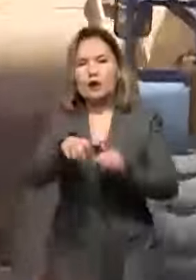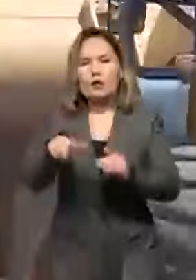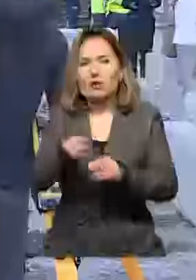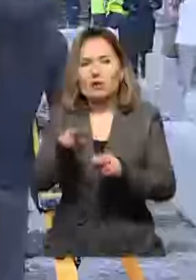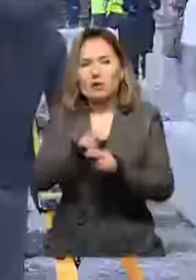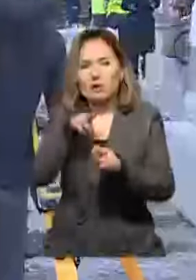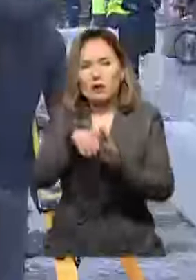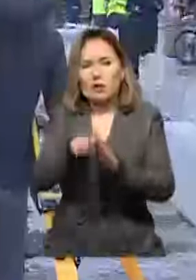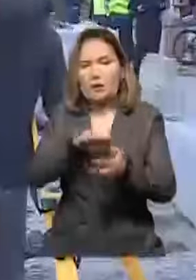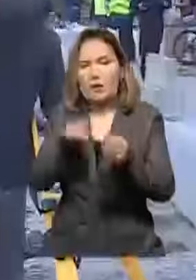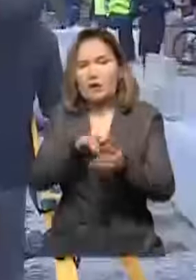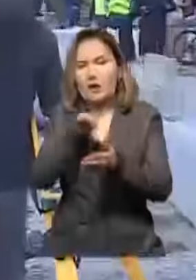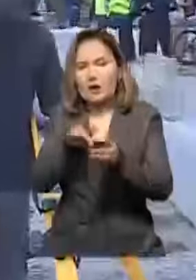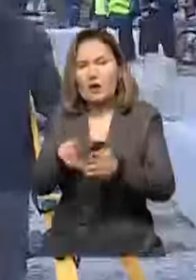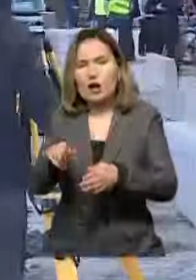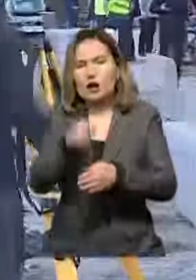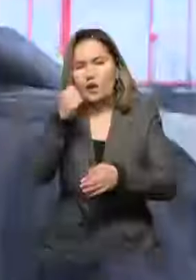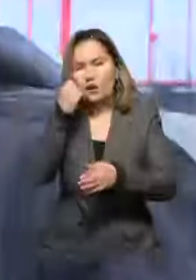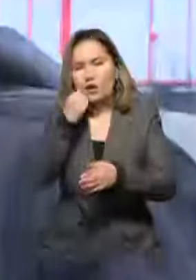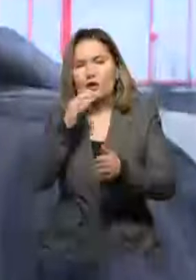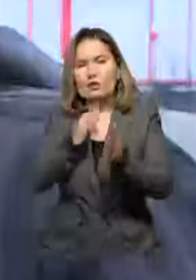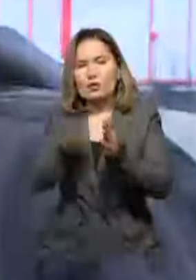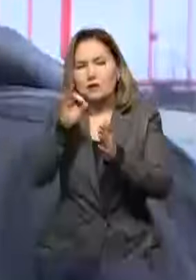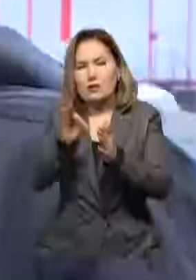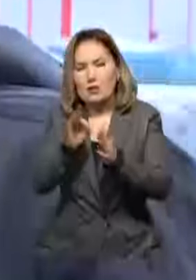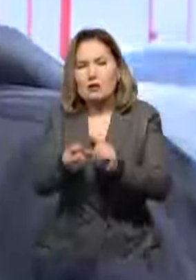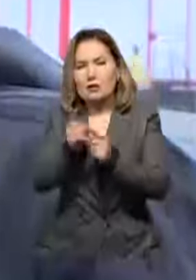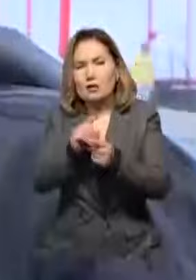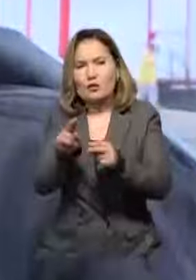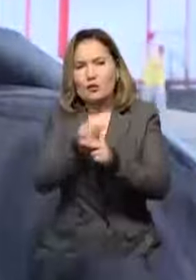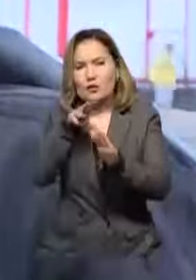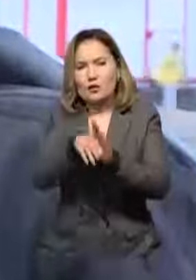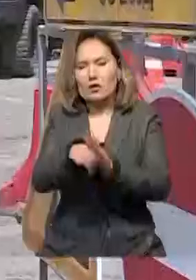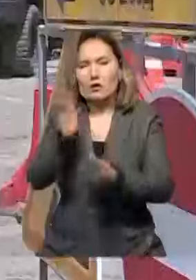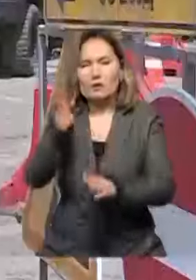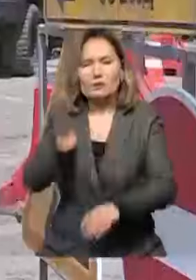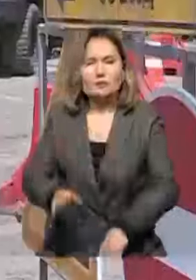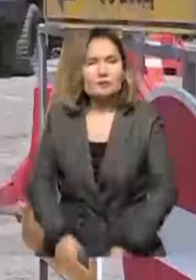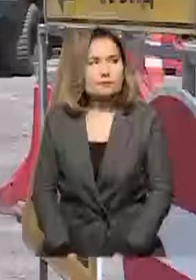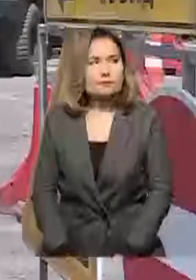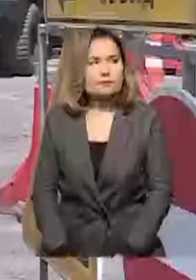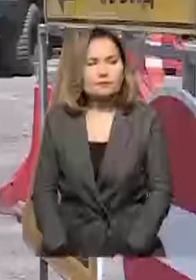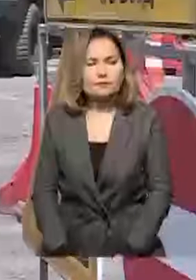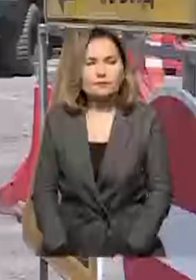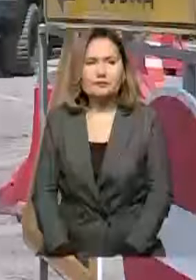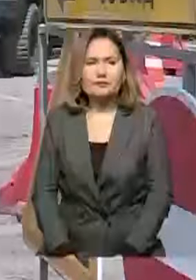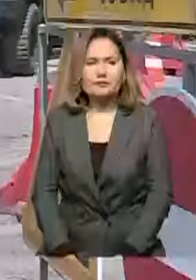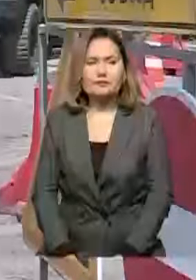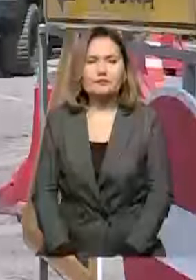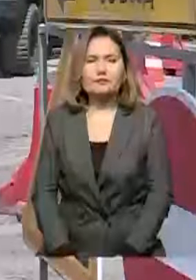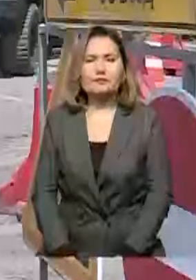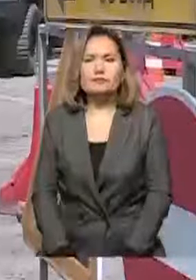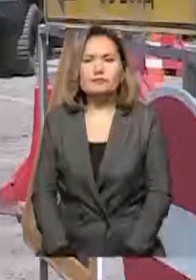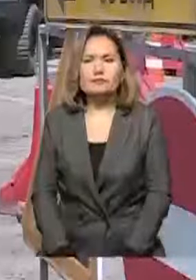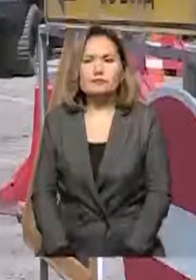жаңартылады. Сол кезде қаладағы жолдардың 90% талапқа сай болады дейді жергілікті билік өкілдері. Руслан Нұрланұлы, Сайран Ақанбаев, Зарина Зұлпықар,